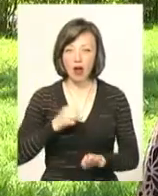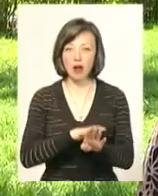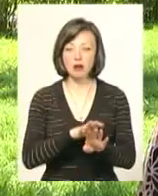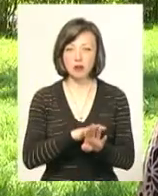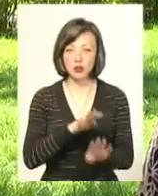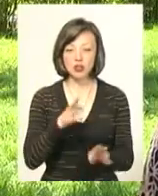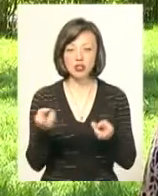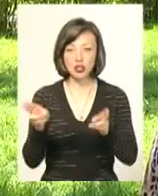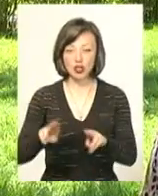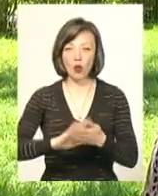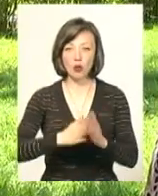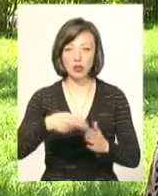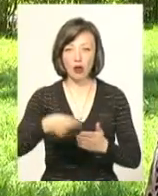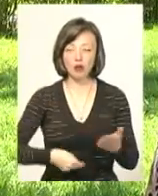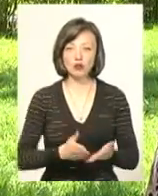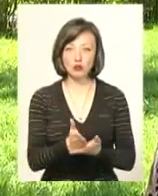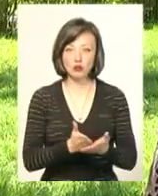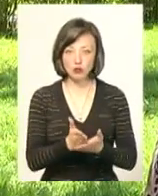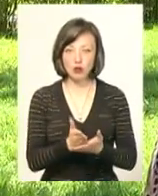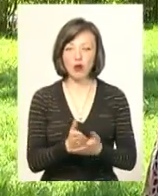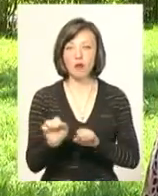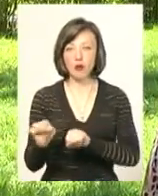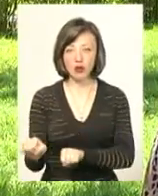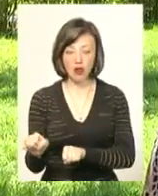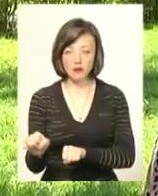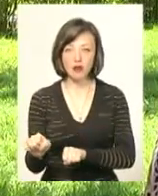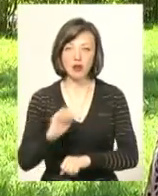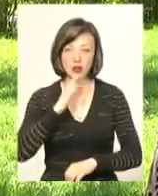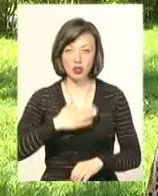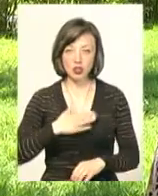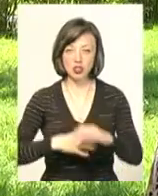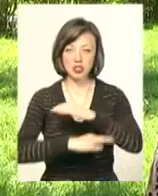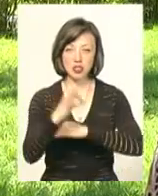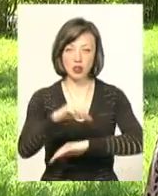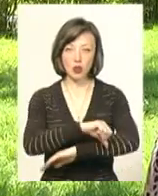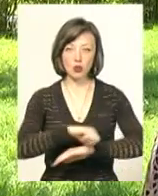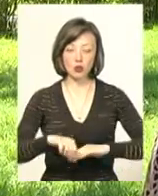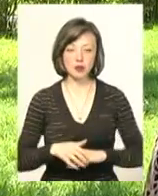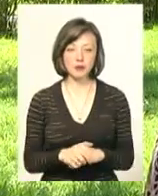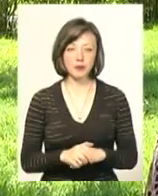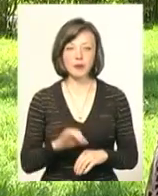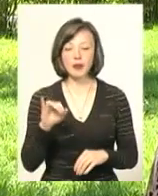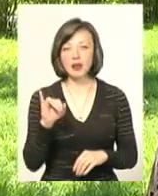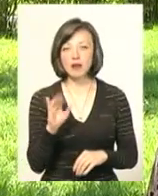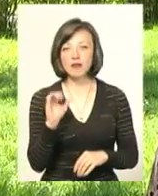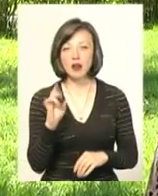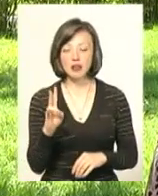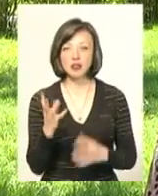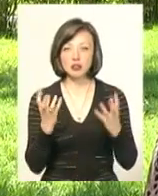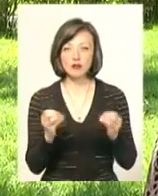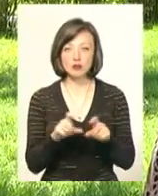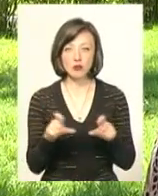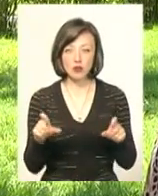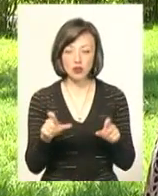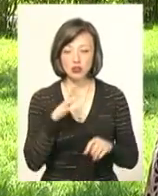потім, залишившись на контрактну службу, пішов обороняти наші східні кордони. Іван ще в школі